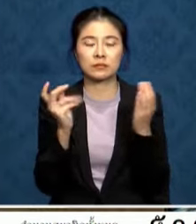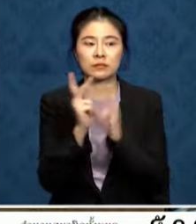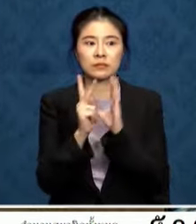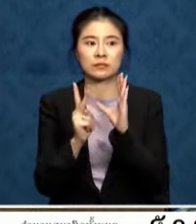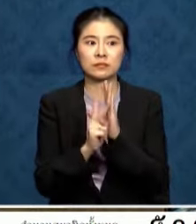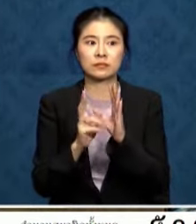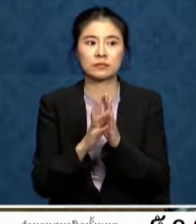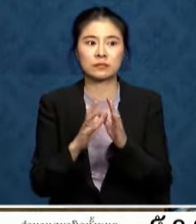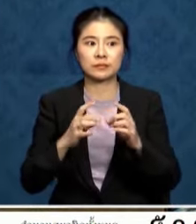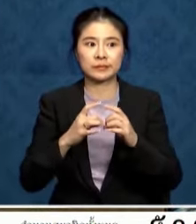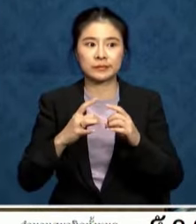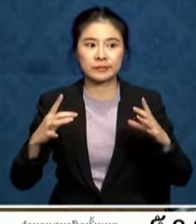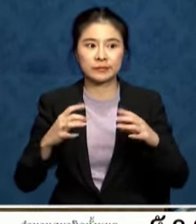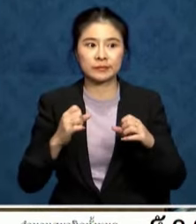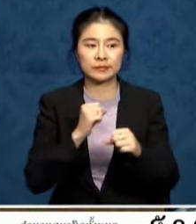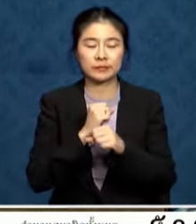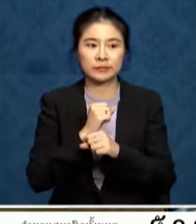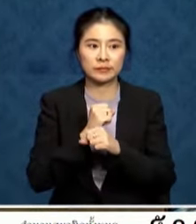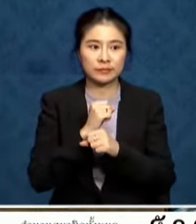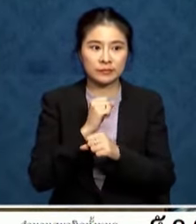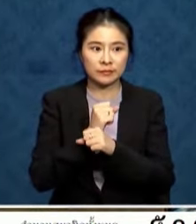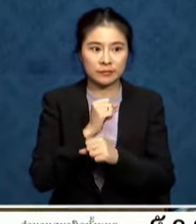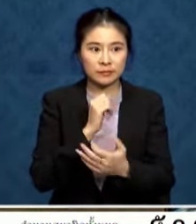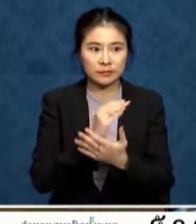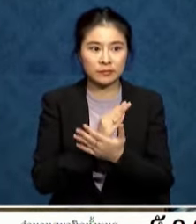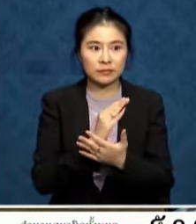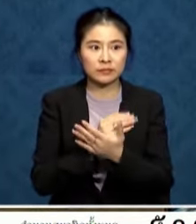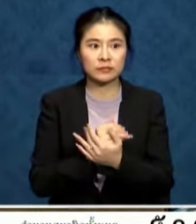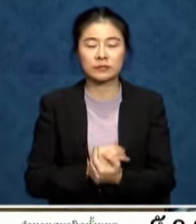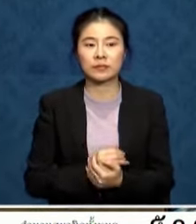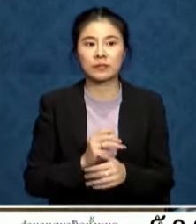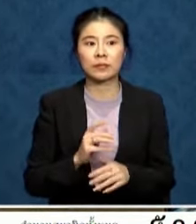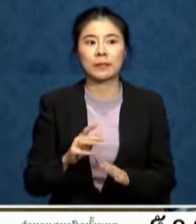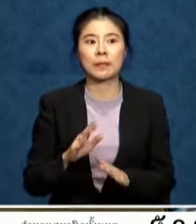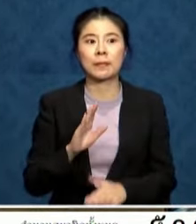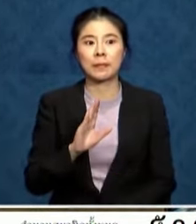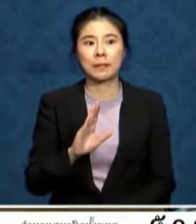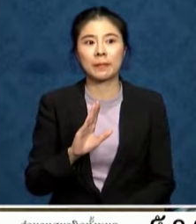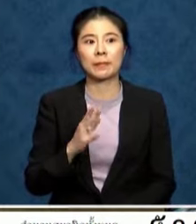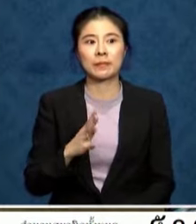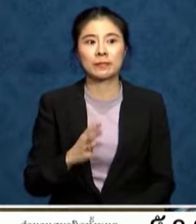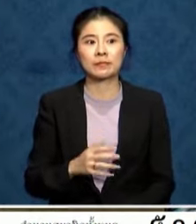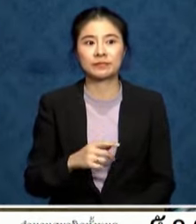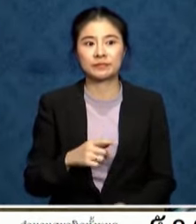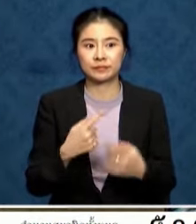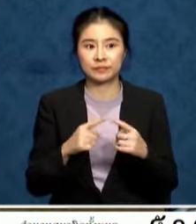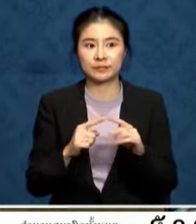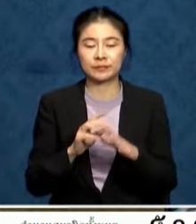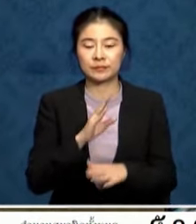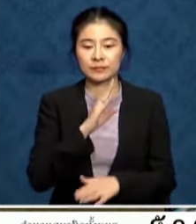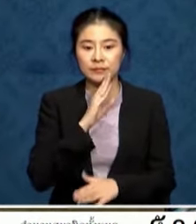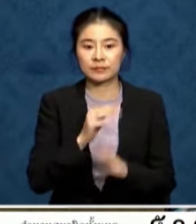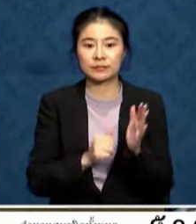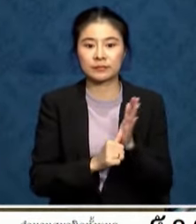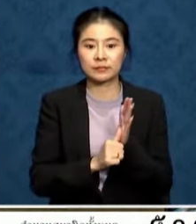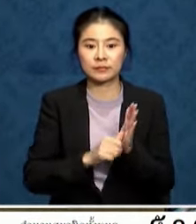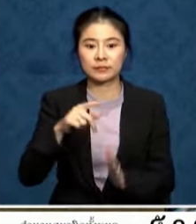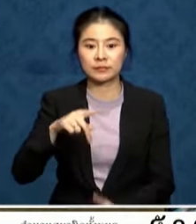ไม่ถูกระงับยับยั้งไม่ถูกขัดขวางแต่ถ้าไม่แก้พ.ร.บ.ประช